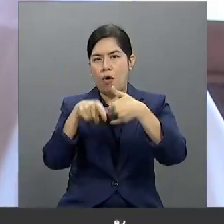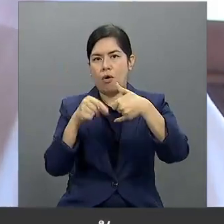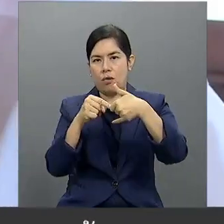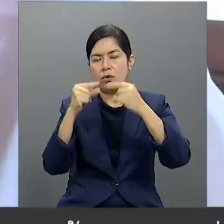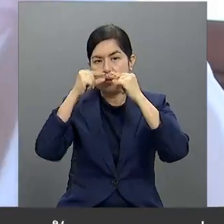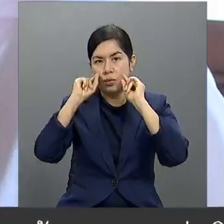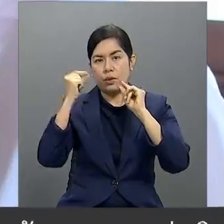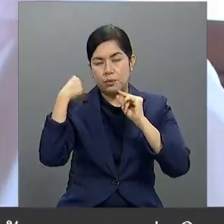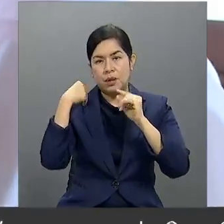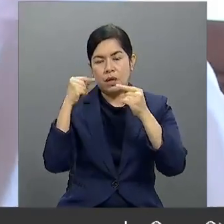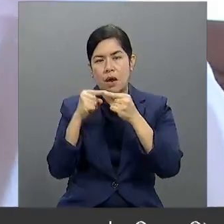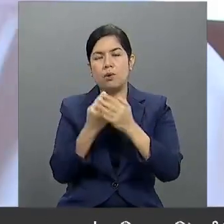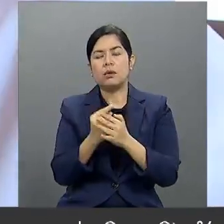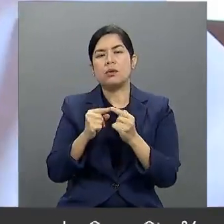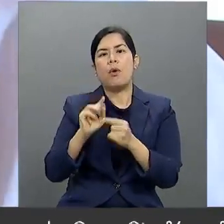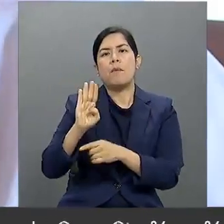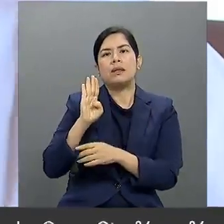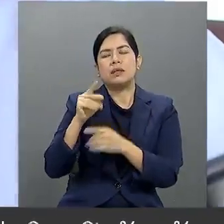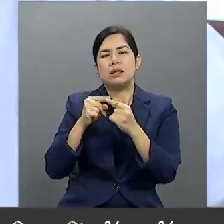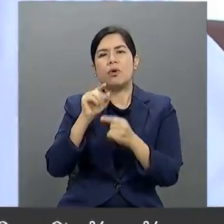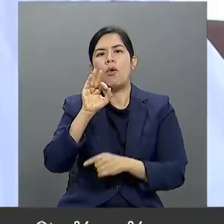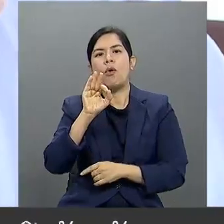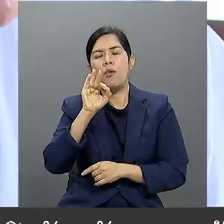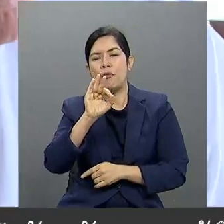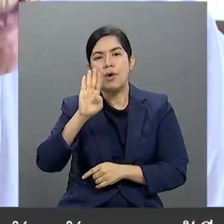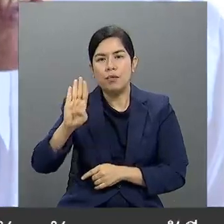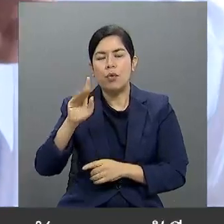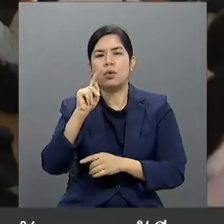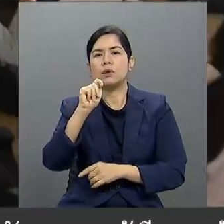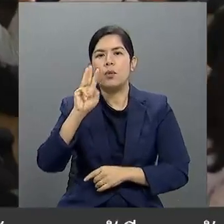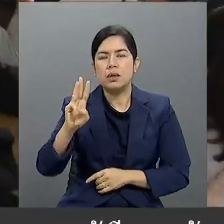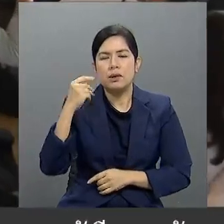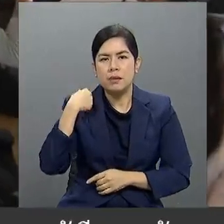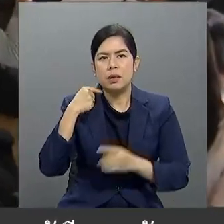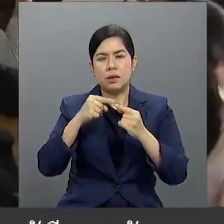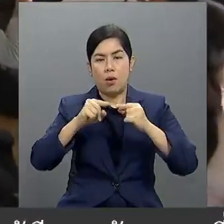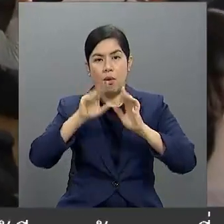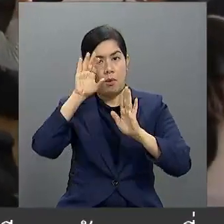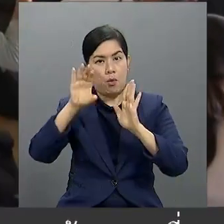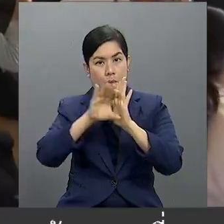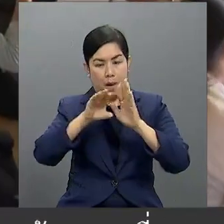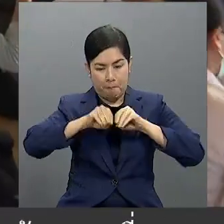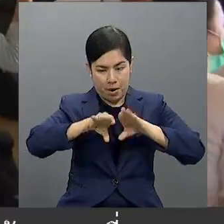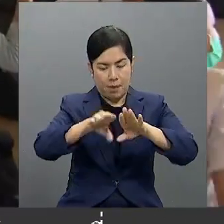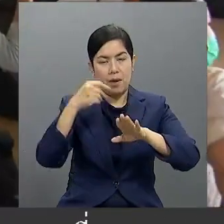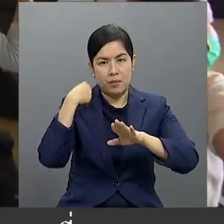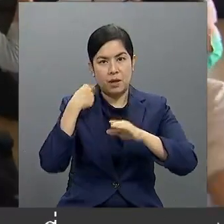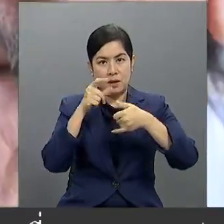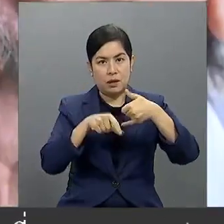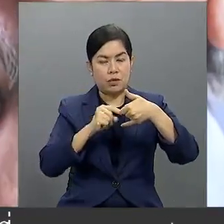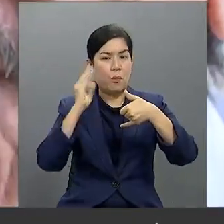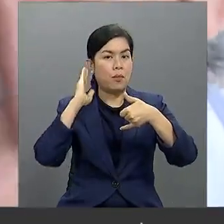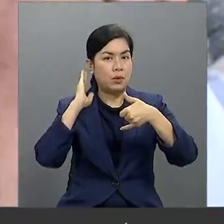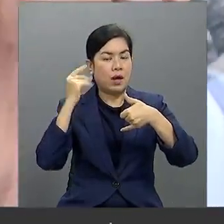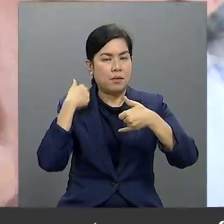1บัญชีและ Facebook อีก1บัญชีซึ่งมีการโพสต์ภาพชายถือโทรศัพท์มือถือพร้อมกับระบุถ้อยคำประก